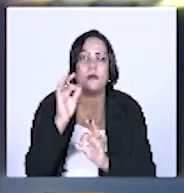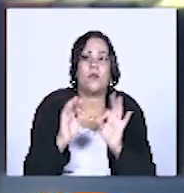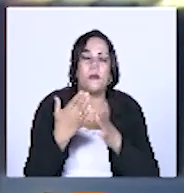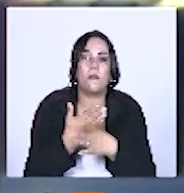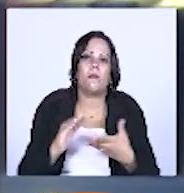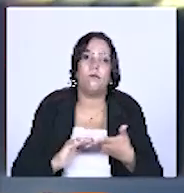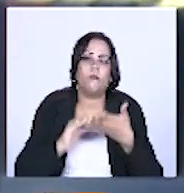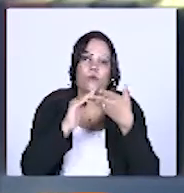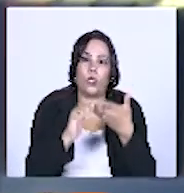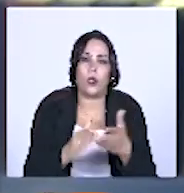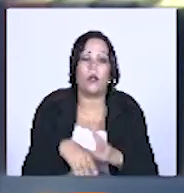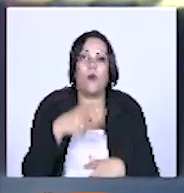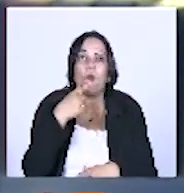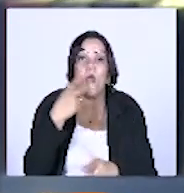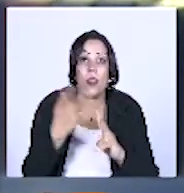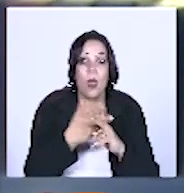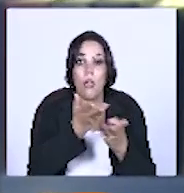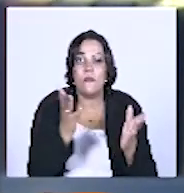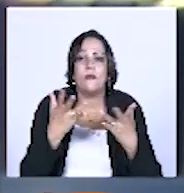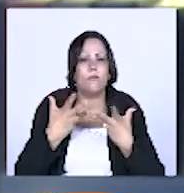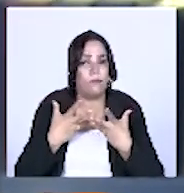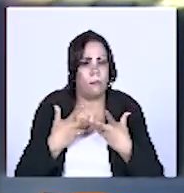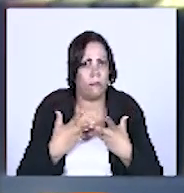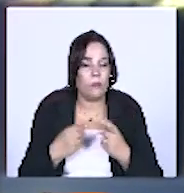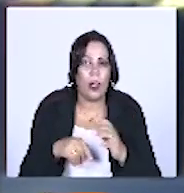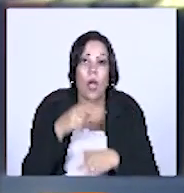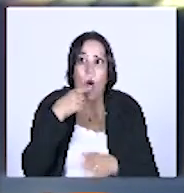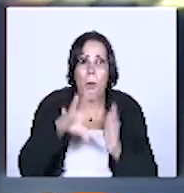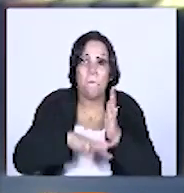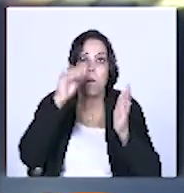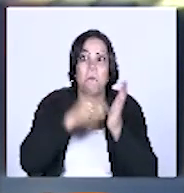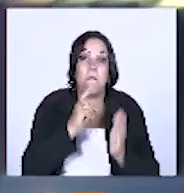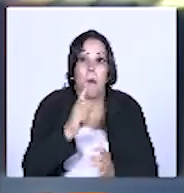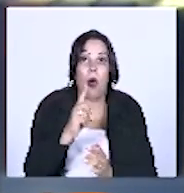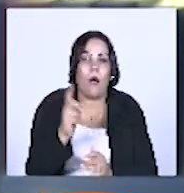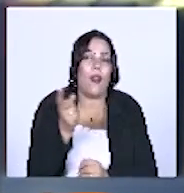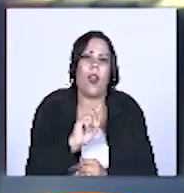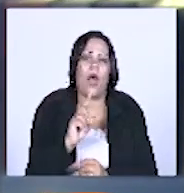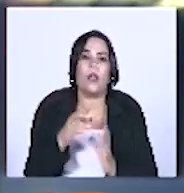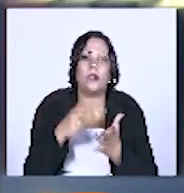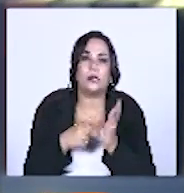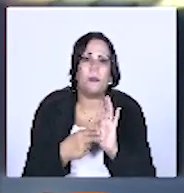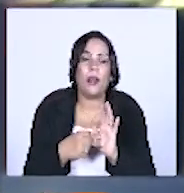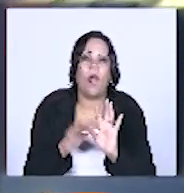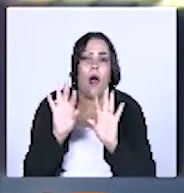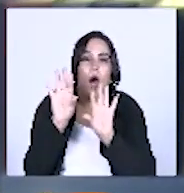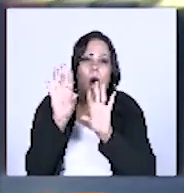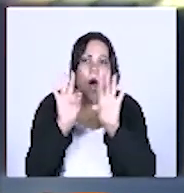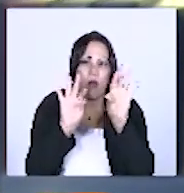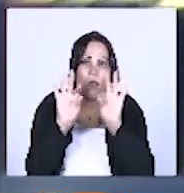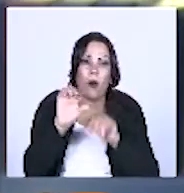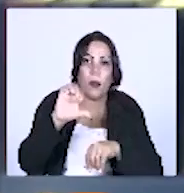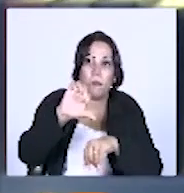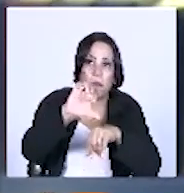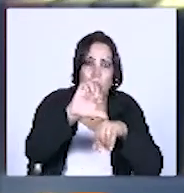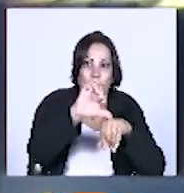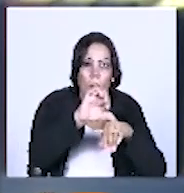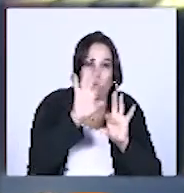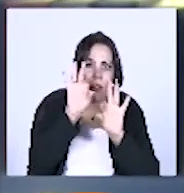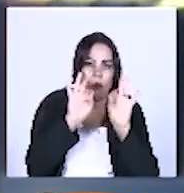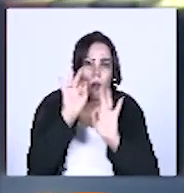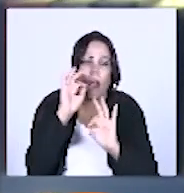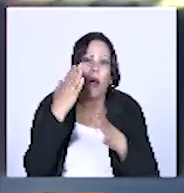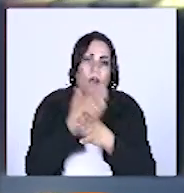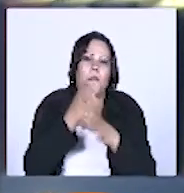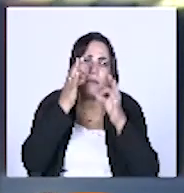الدعم وطمن الناس شويه يعني قال لهم احنا مش هنطبق مره واحده ده احنا هنختار بعض الاماكن المنتقاه بعنايه نبدا